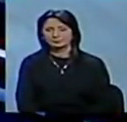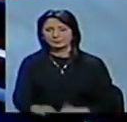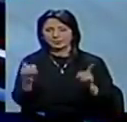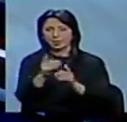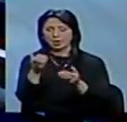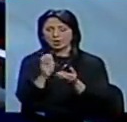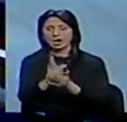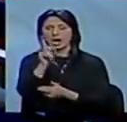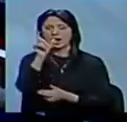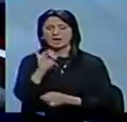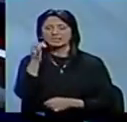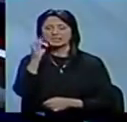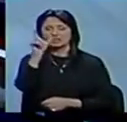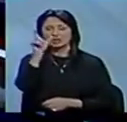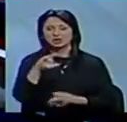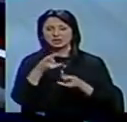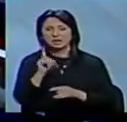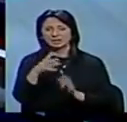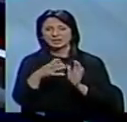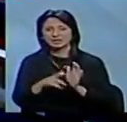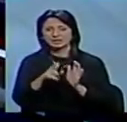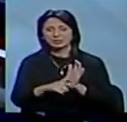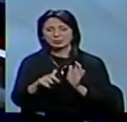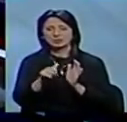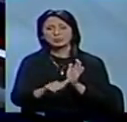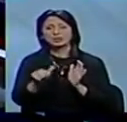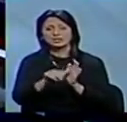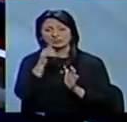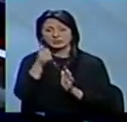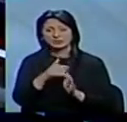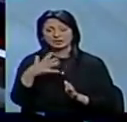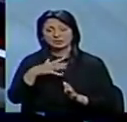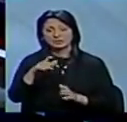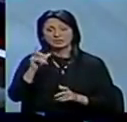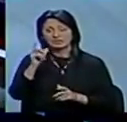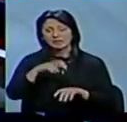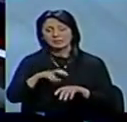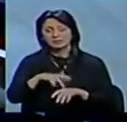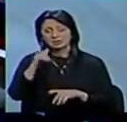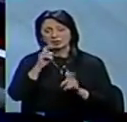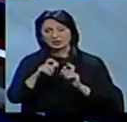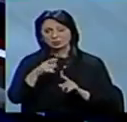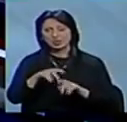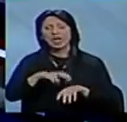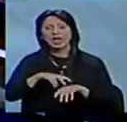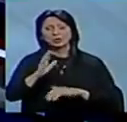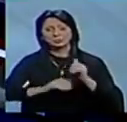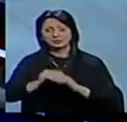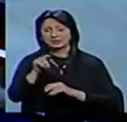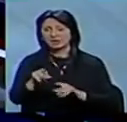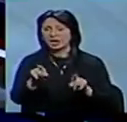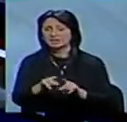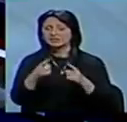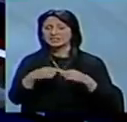Მოკლედ გაგაცნობთ კანდიდატის ბიოგრაფიას. დაიბადა 1976 წელს, დაამთავრა თბილისის სამედიცინო ინსტიტუტის ზოგადი პროფილის ექიმის სპეციალობით,